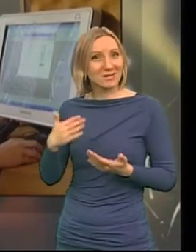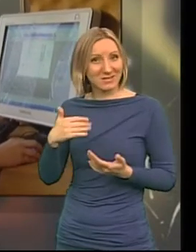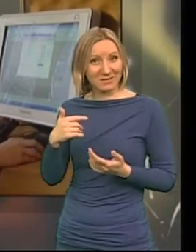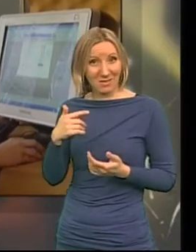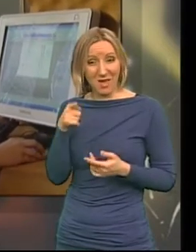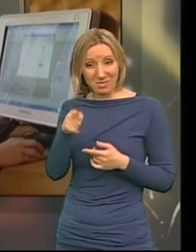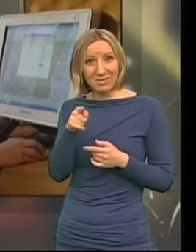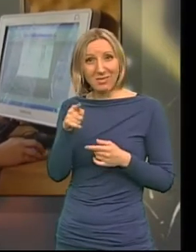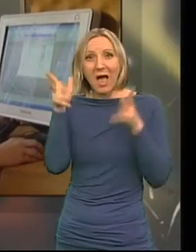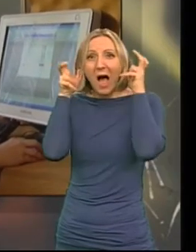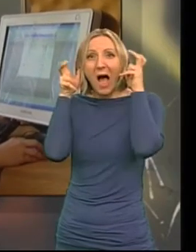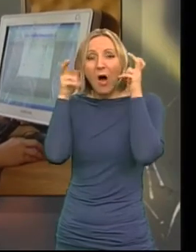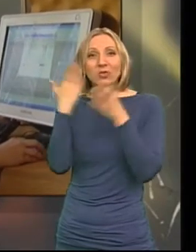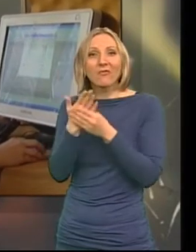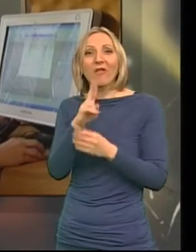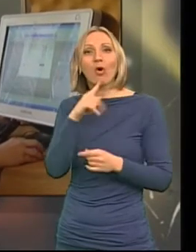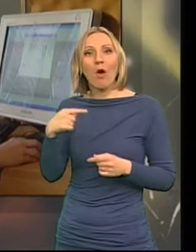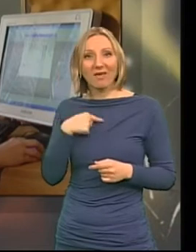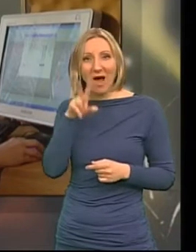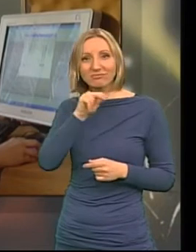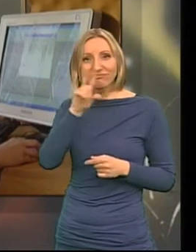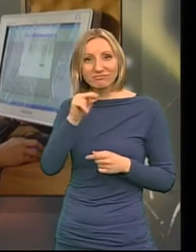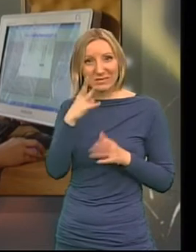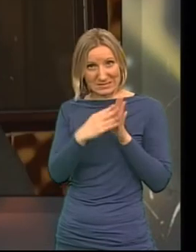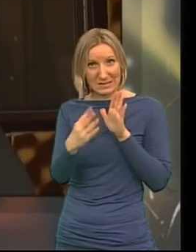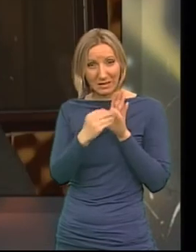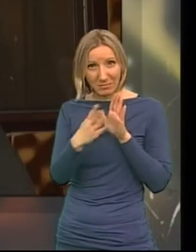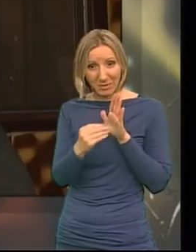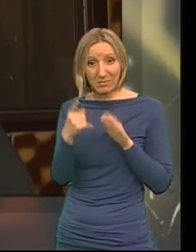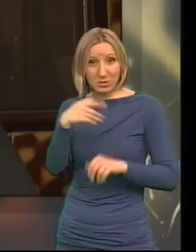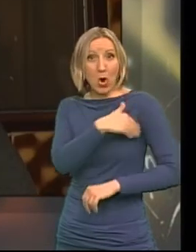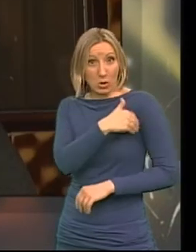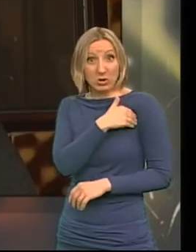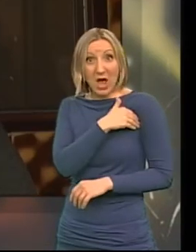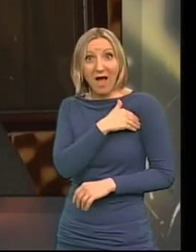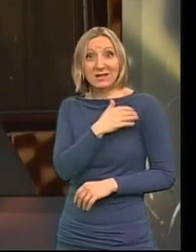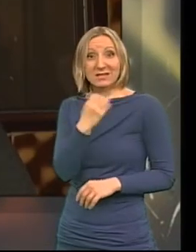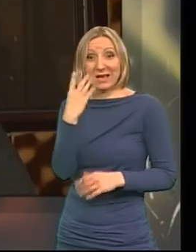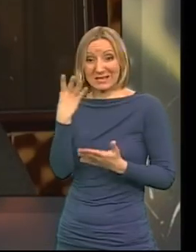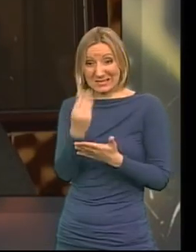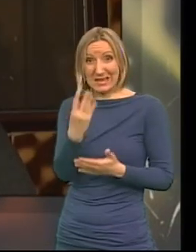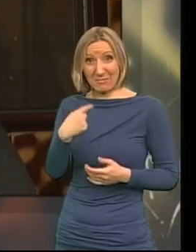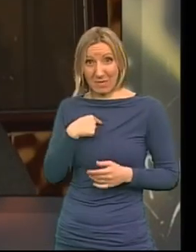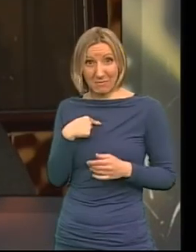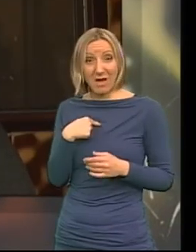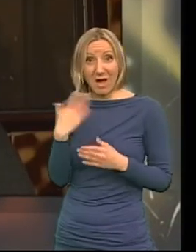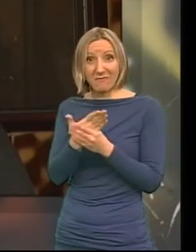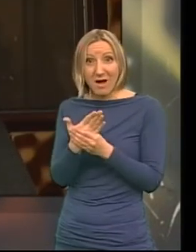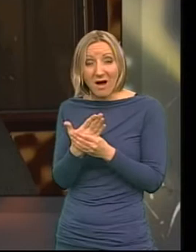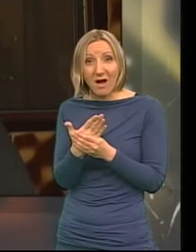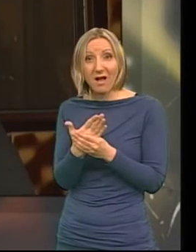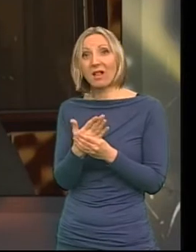fajlove koje ja snimim, odnosno učenici koji odmah nakon snimanja fajla iz